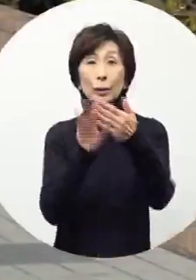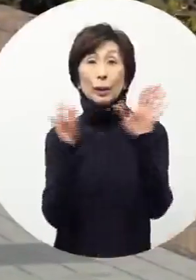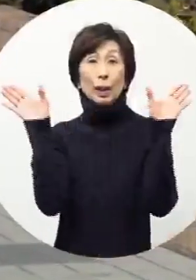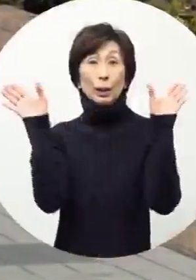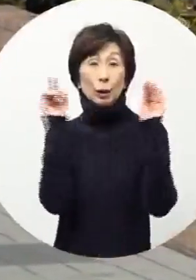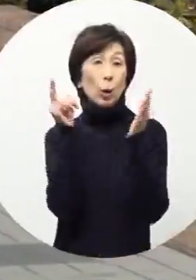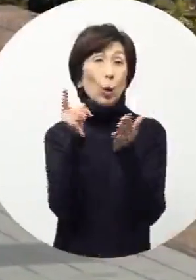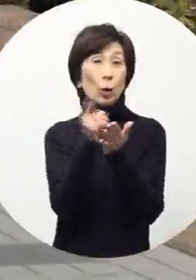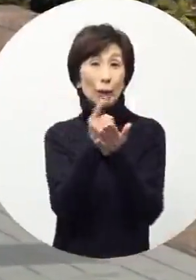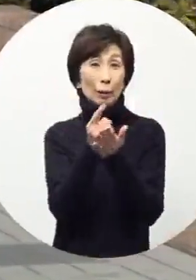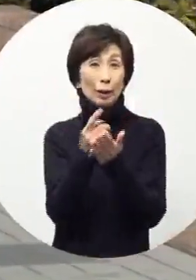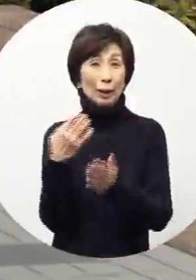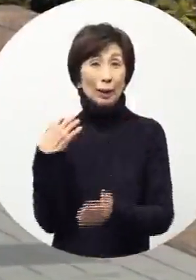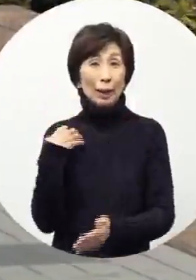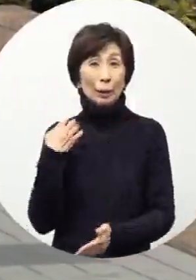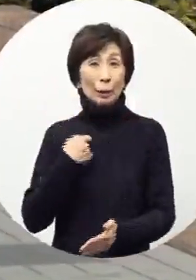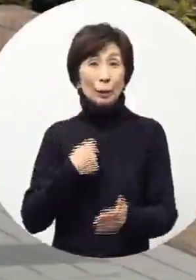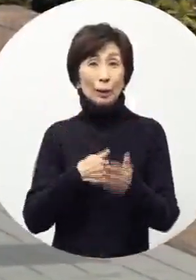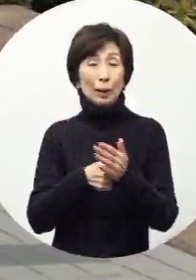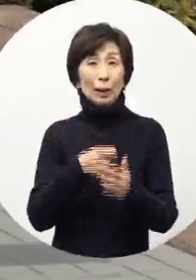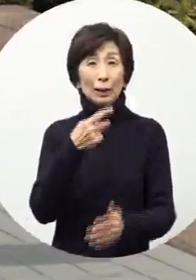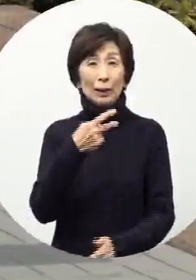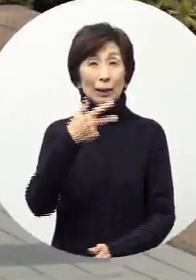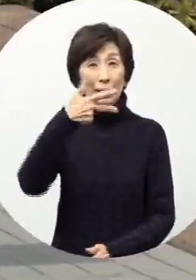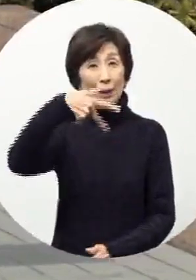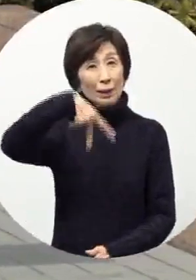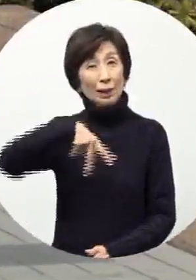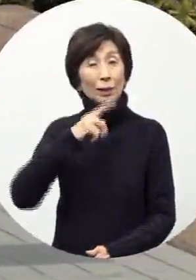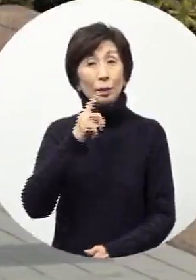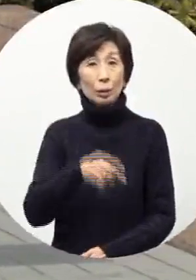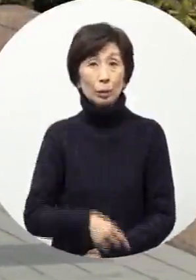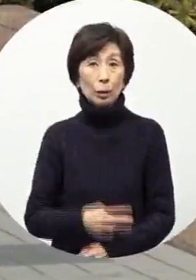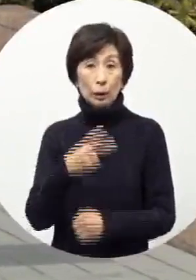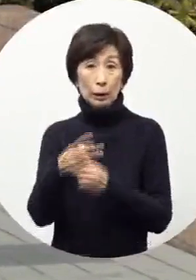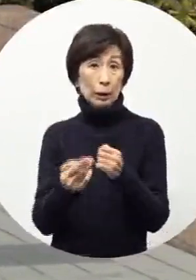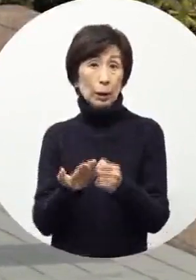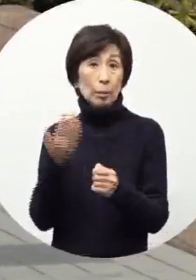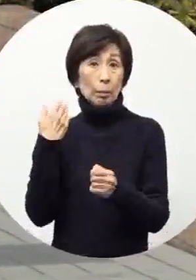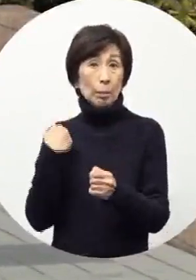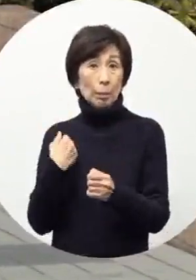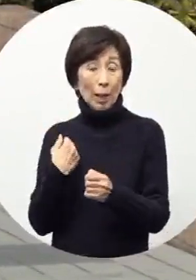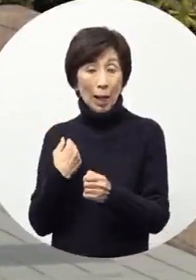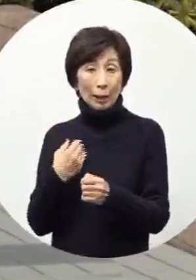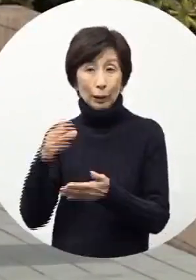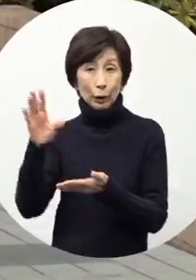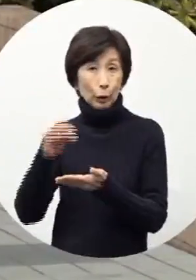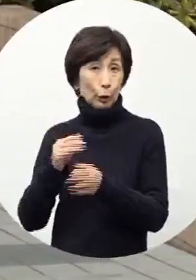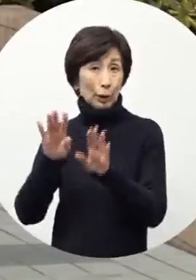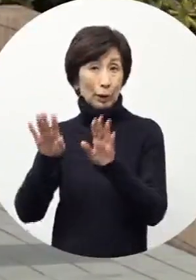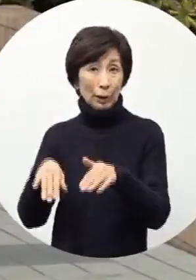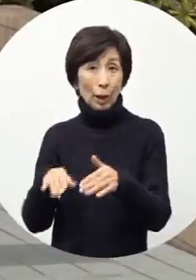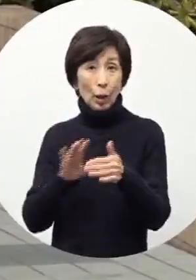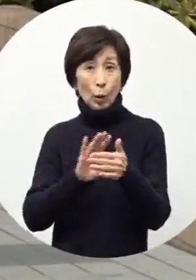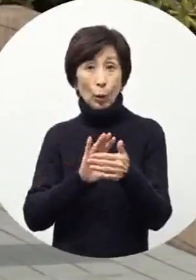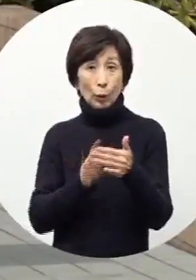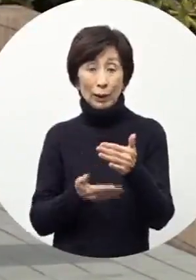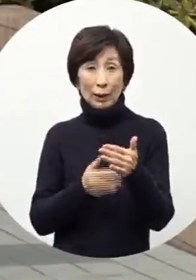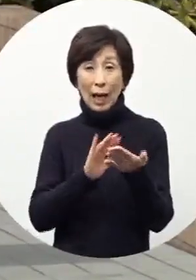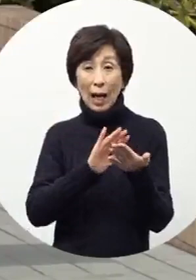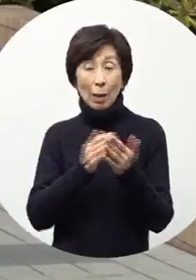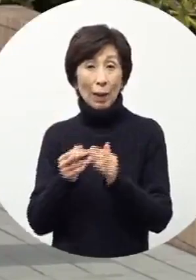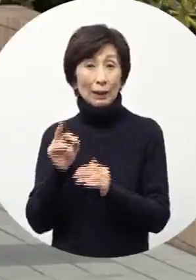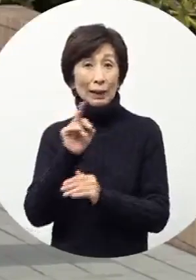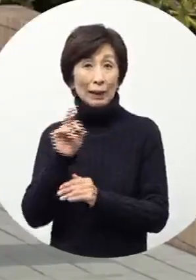富士川情報ナビ、ナビゲーターの西奈美咲です。さあ、2年前に一度取材させていただいた富士川まちゼ